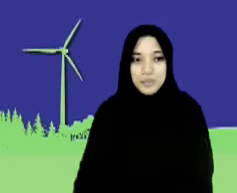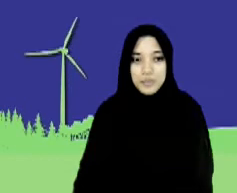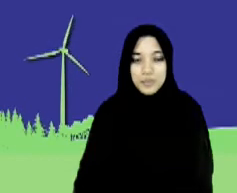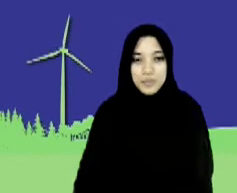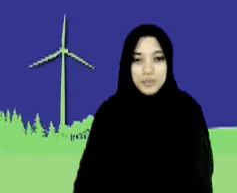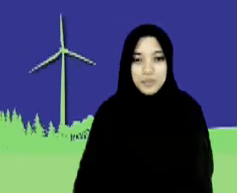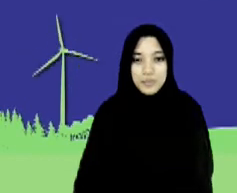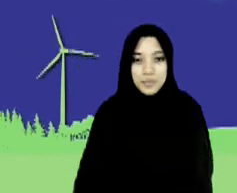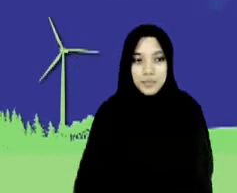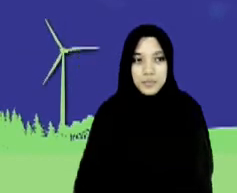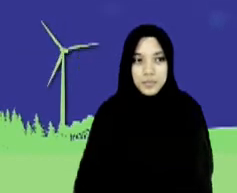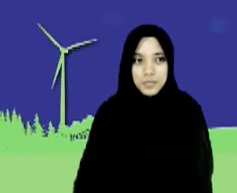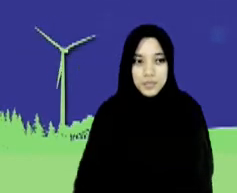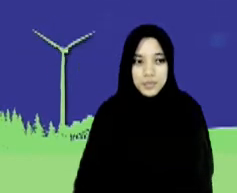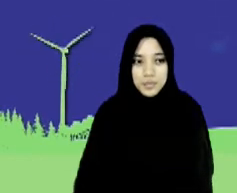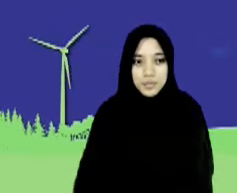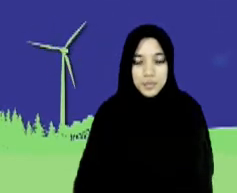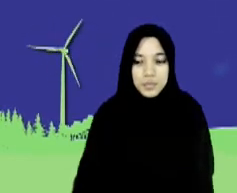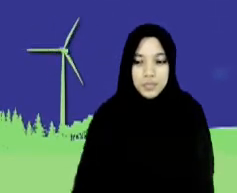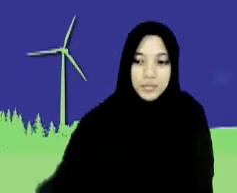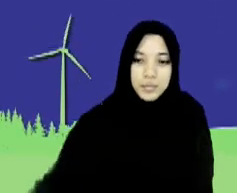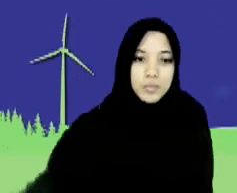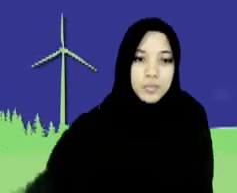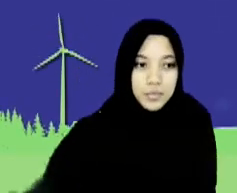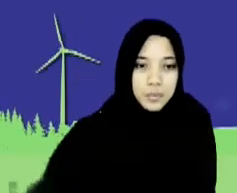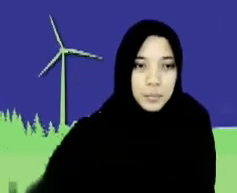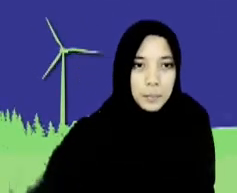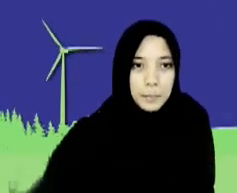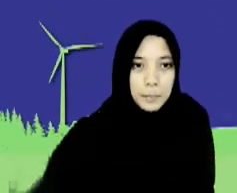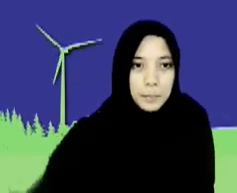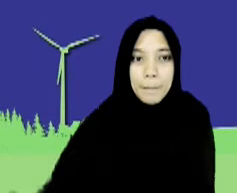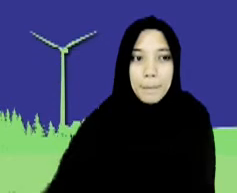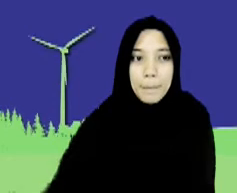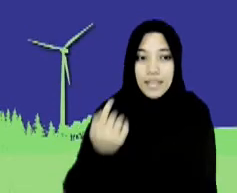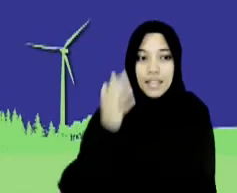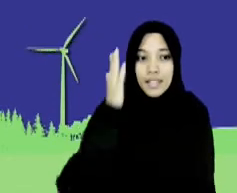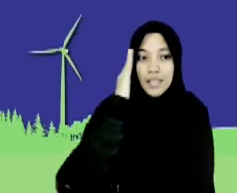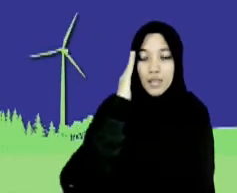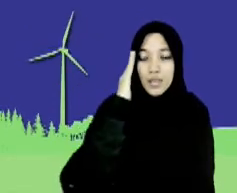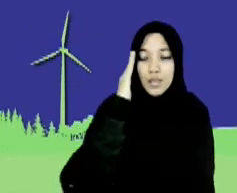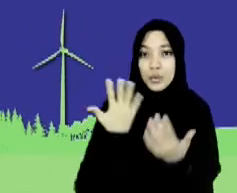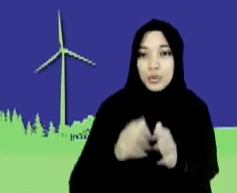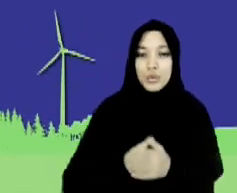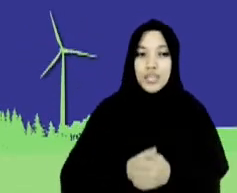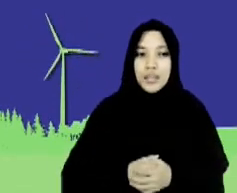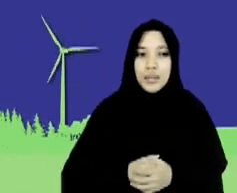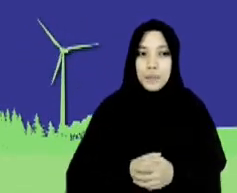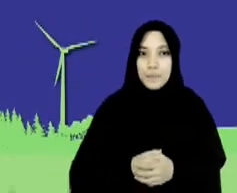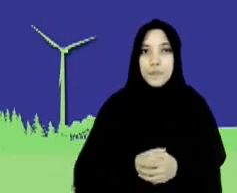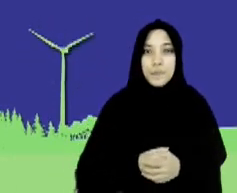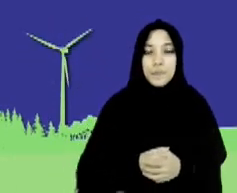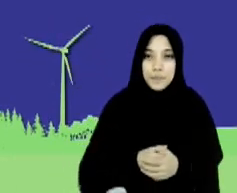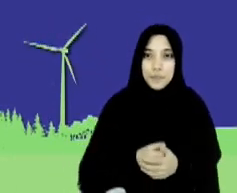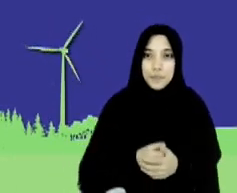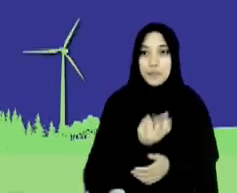Eh kemudian eh mungkin eh ya ini Eh sudah kita eh beberapa kali diberitakan